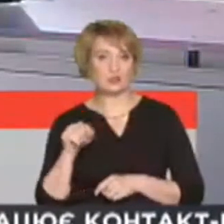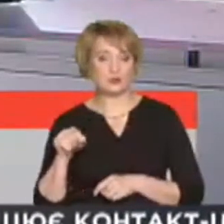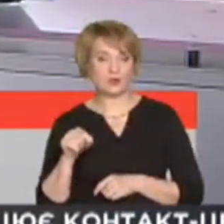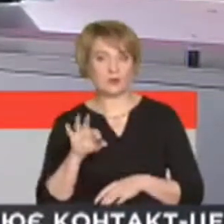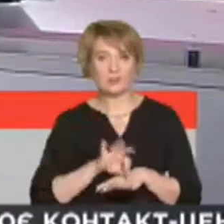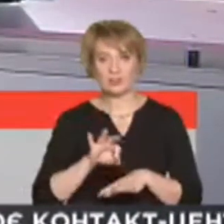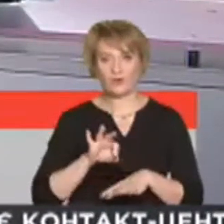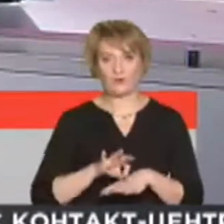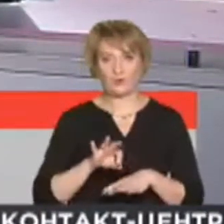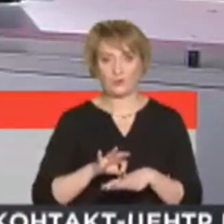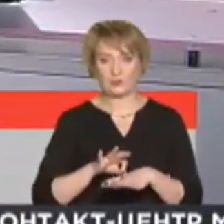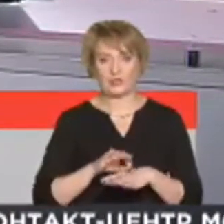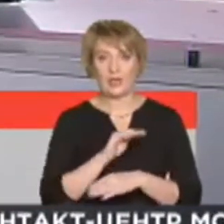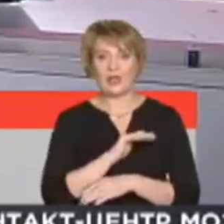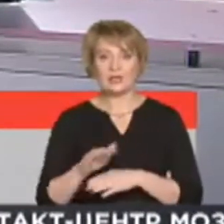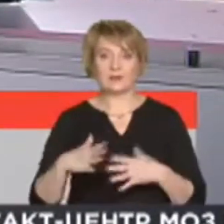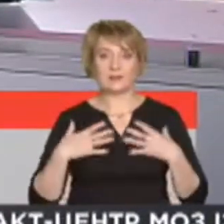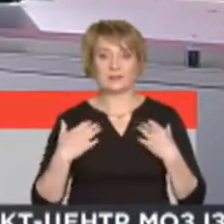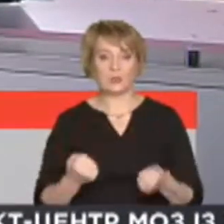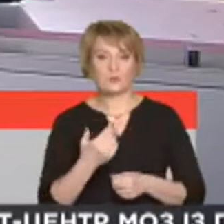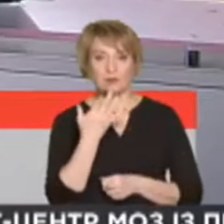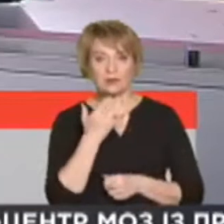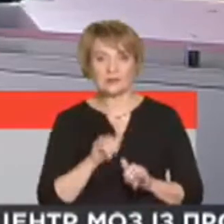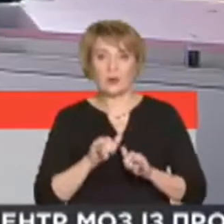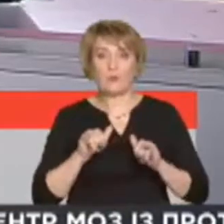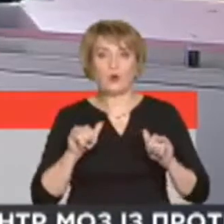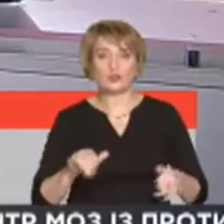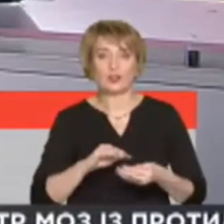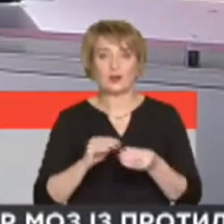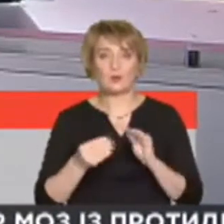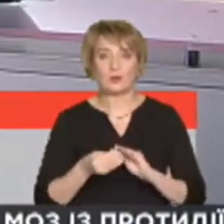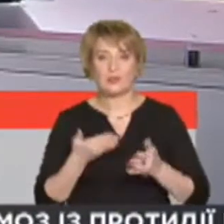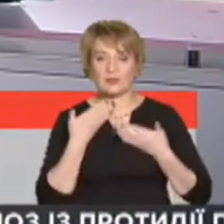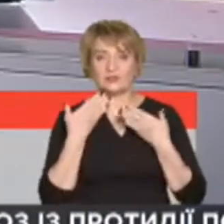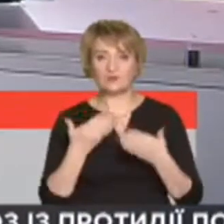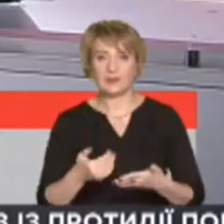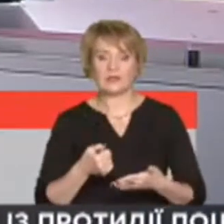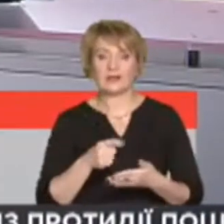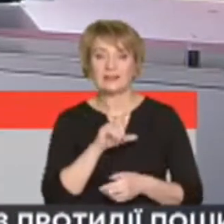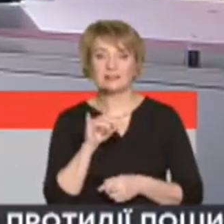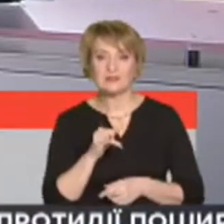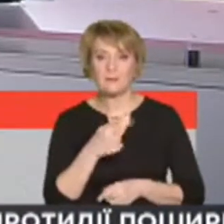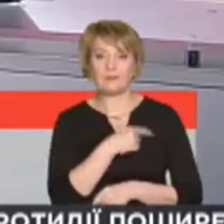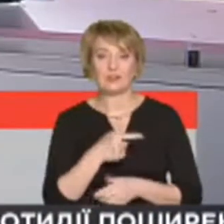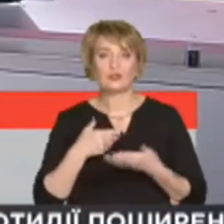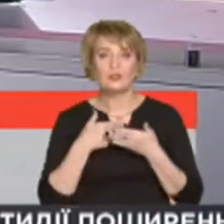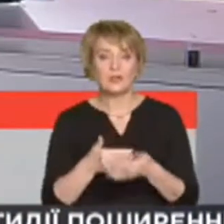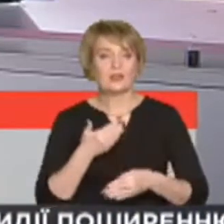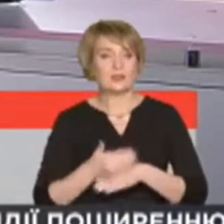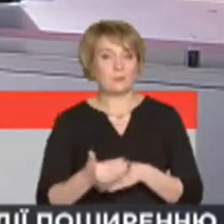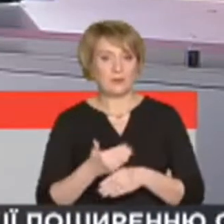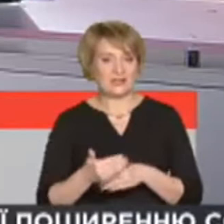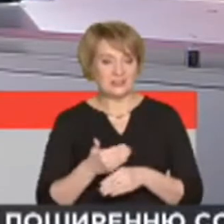захворюваннями визначає рівень здоров'я нації. Поширеною проблемою є звернення за медичною допомогою на пізніх стадіях